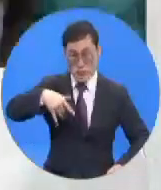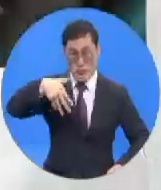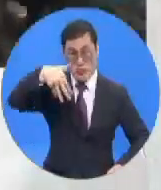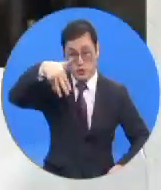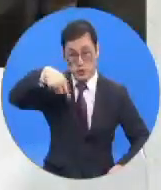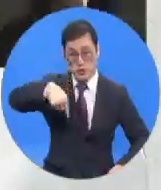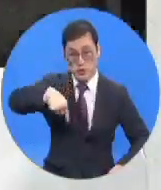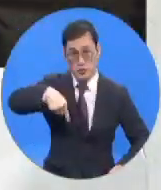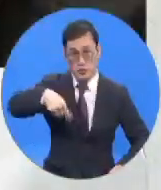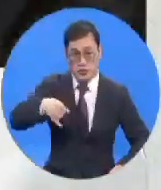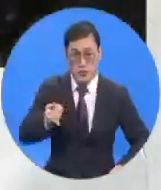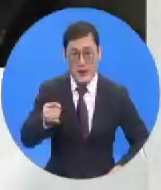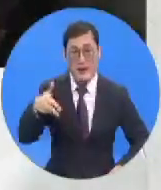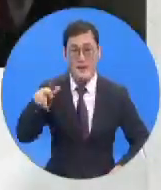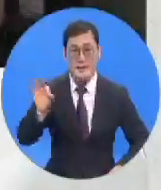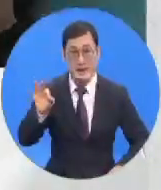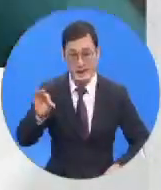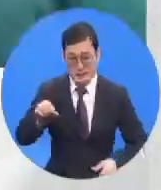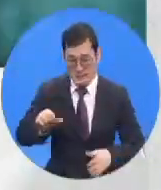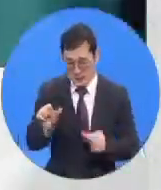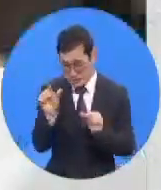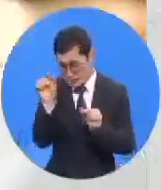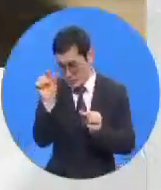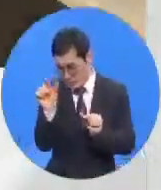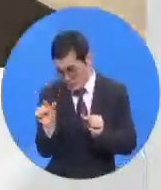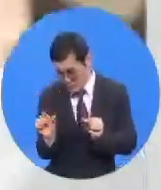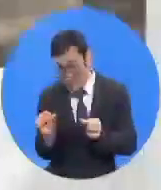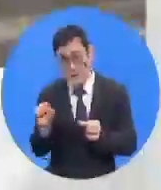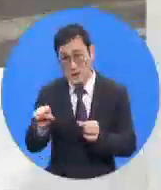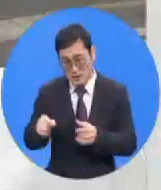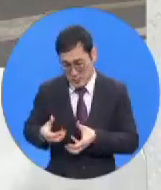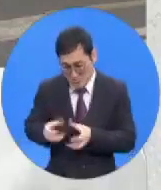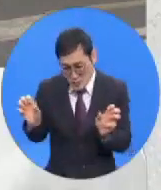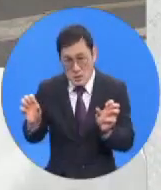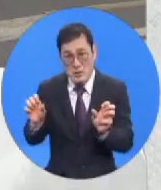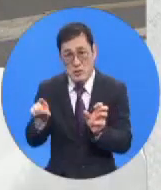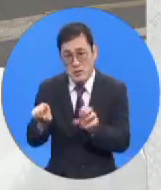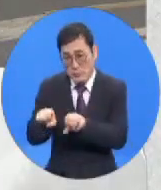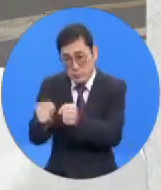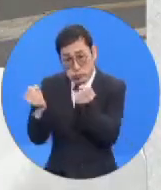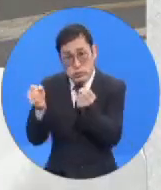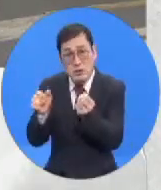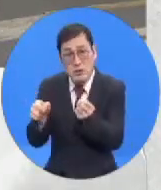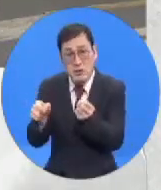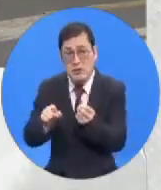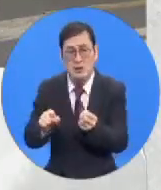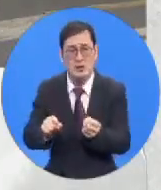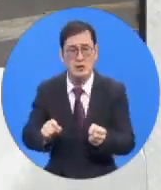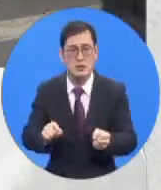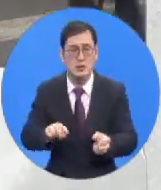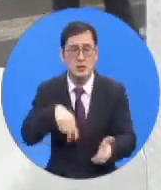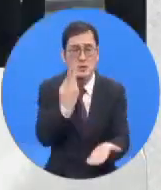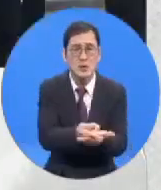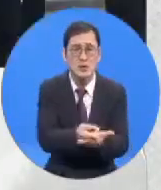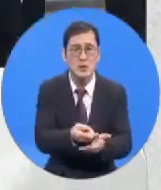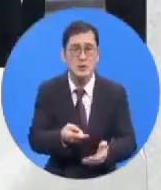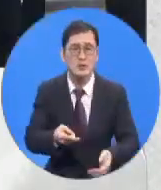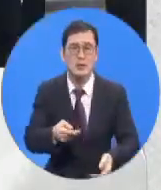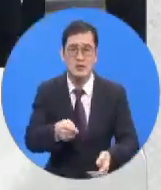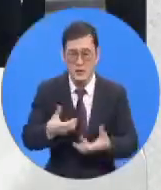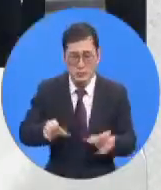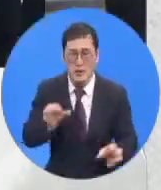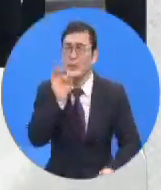있는 장기가 훼손됐다라고 하는 것은 이게 과실로 이루어질 수가 없는 것이다. 그 다음에 제가 사실은 충격을 받았던